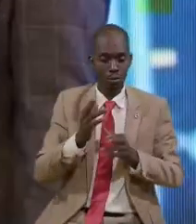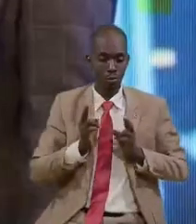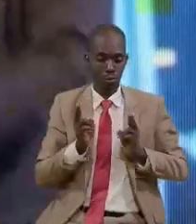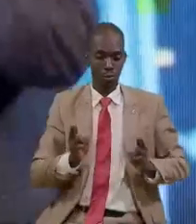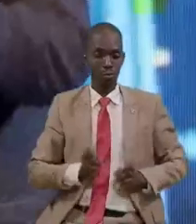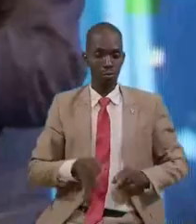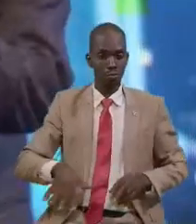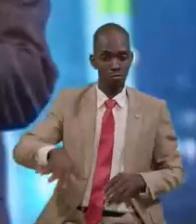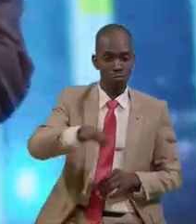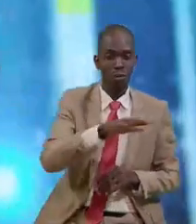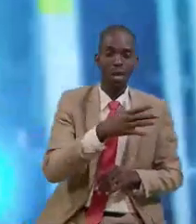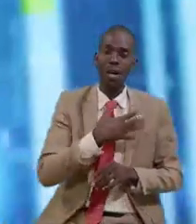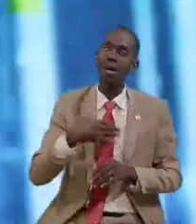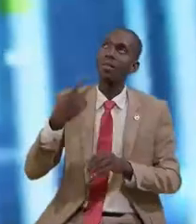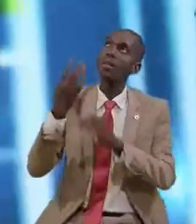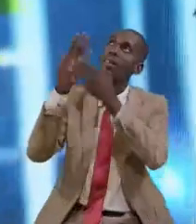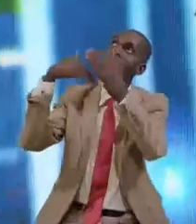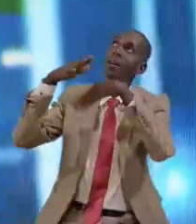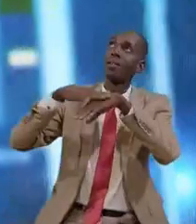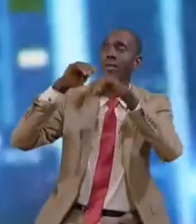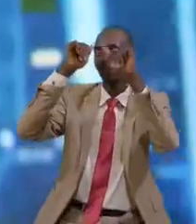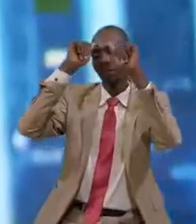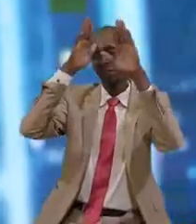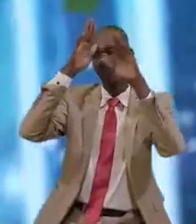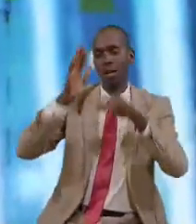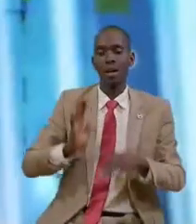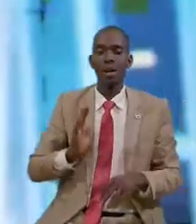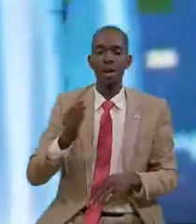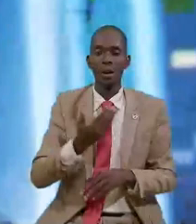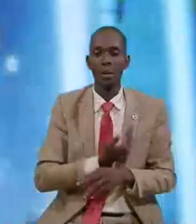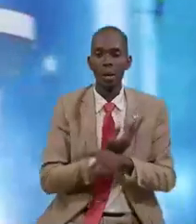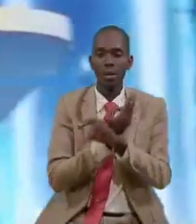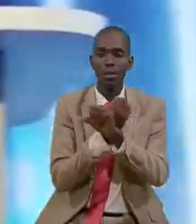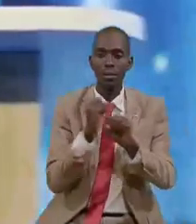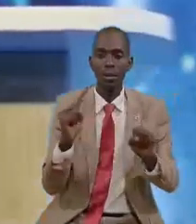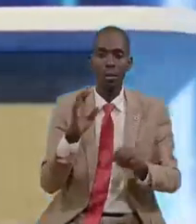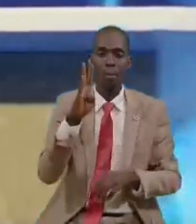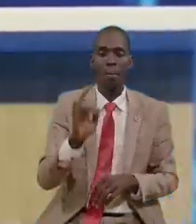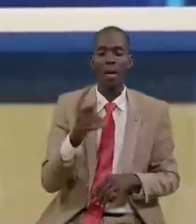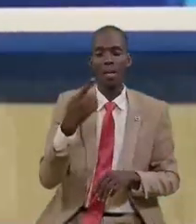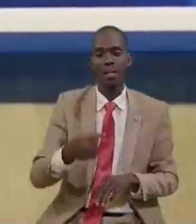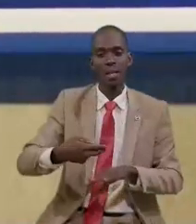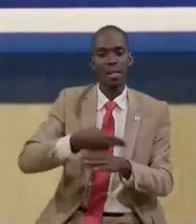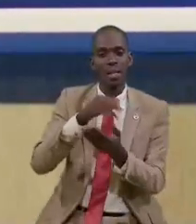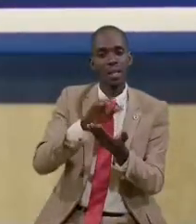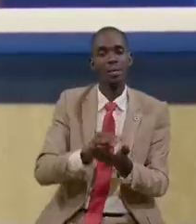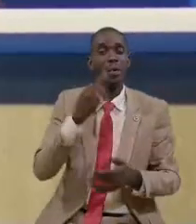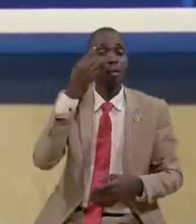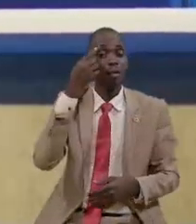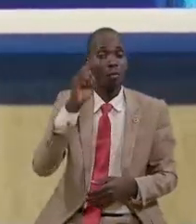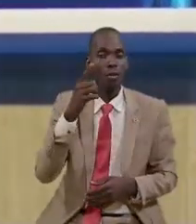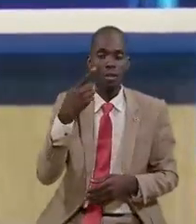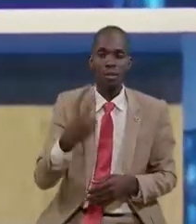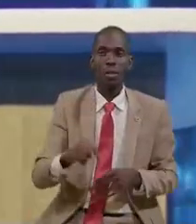et le Père céleste. Notre rédemption par l'agneau pour le